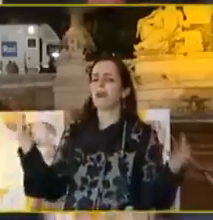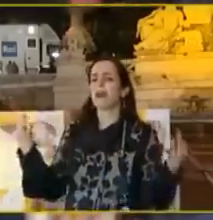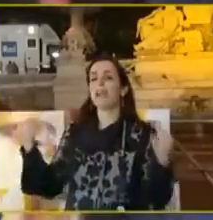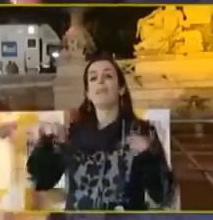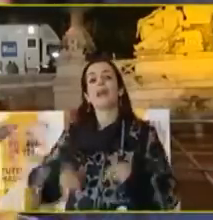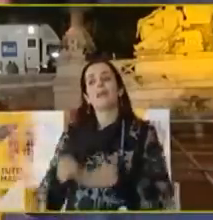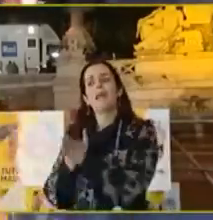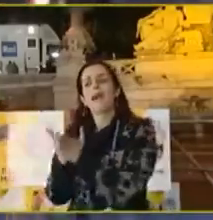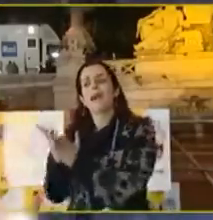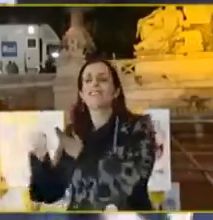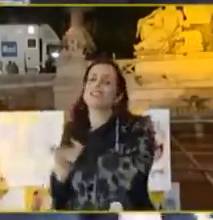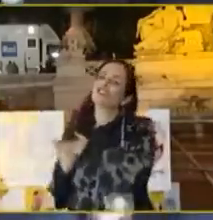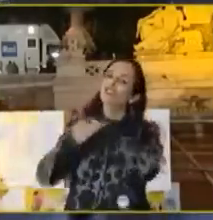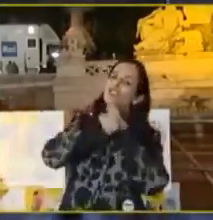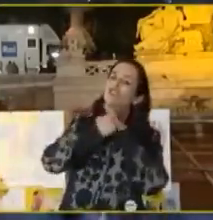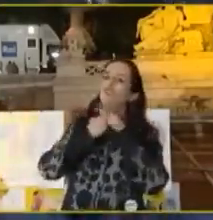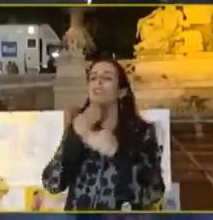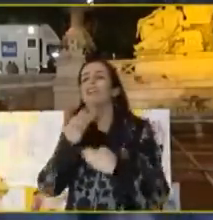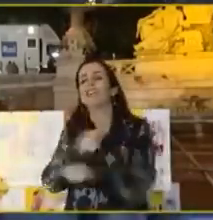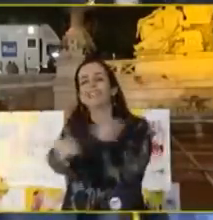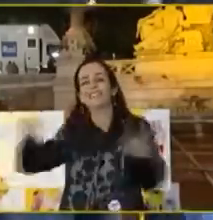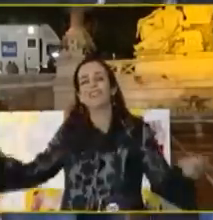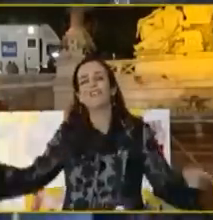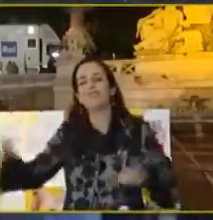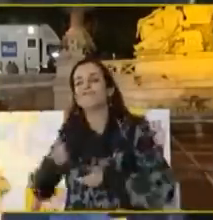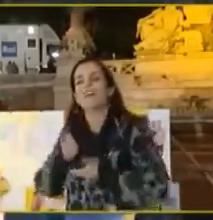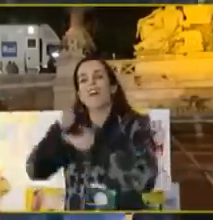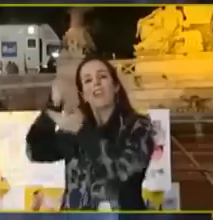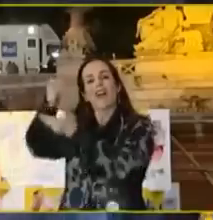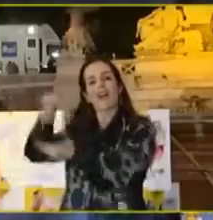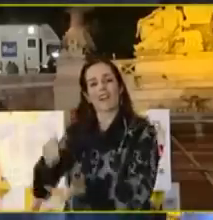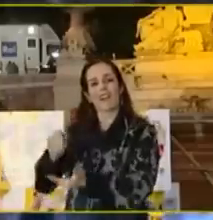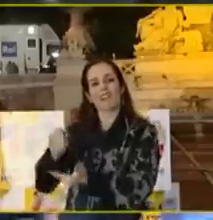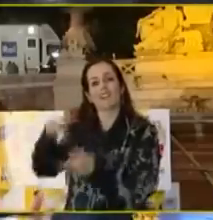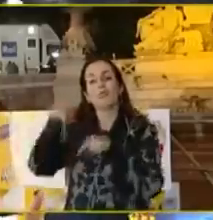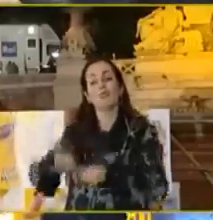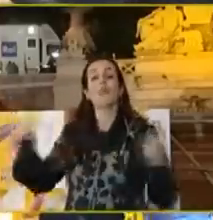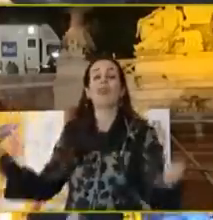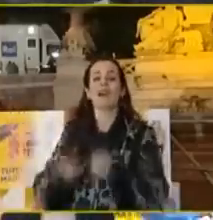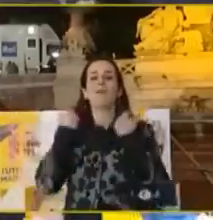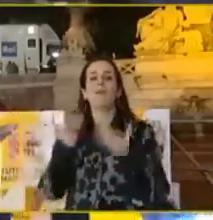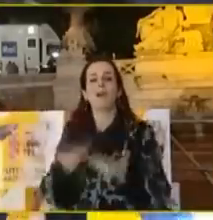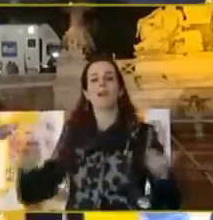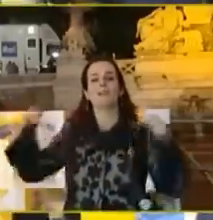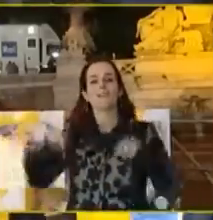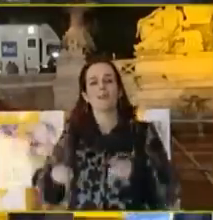hanno raccolto, grazie a voi, il sostegno a questa campagna.